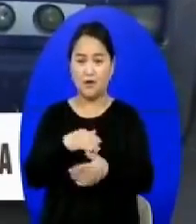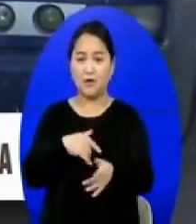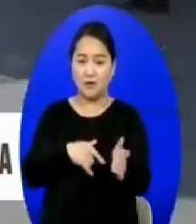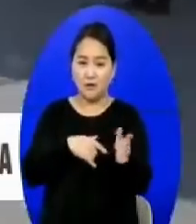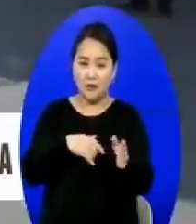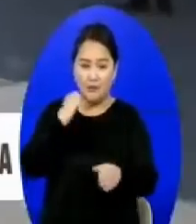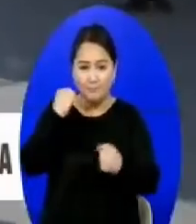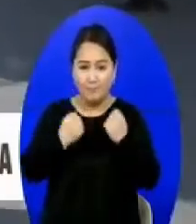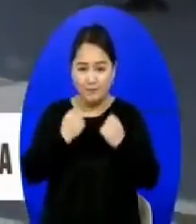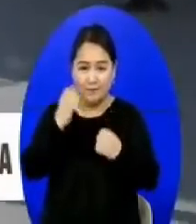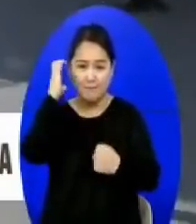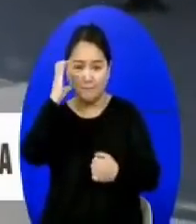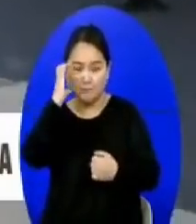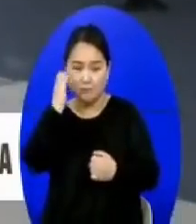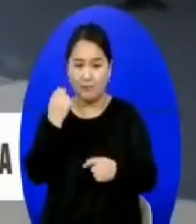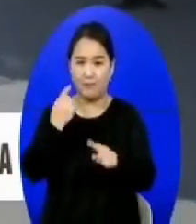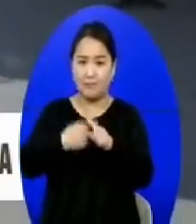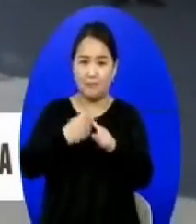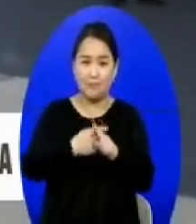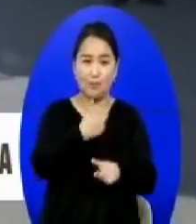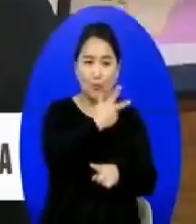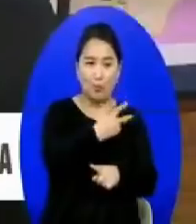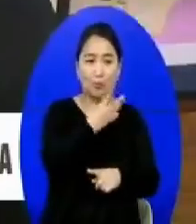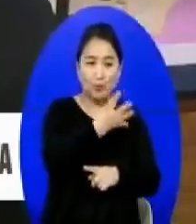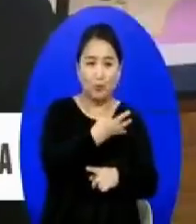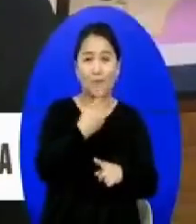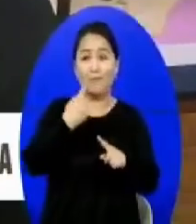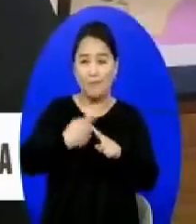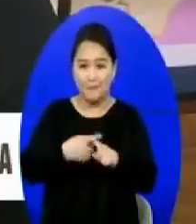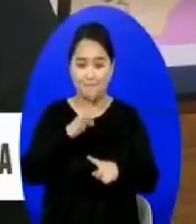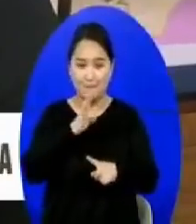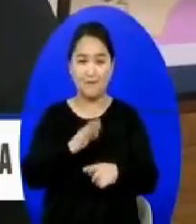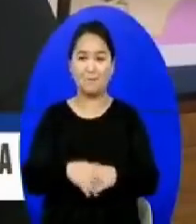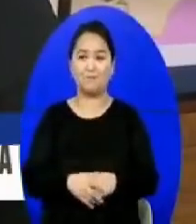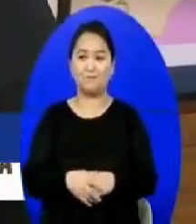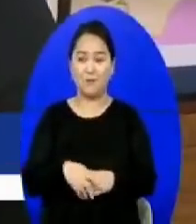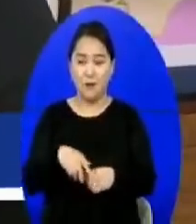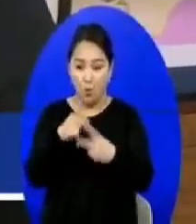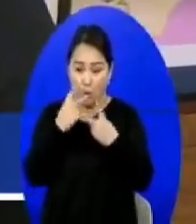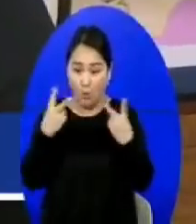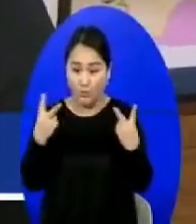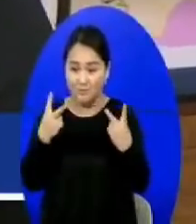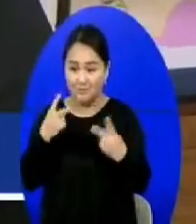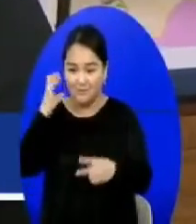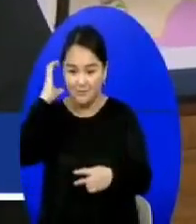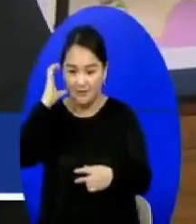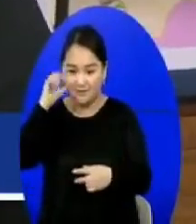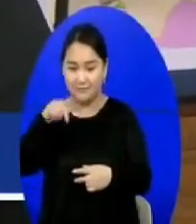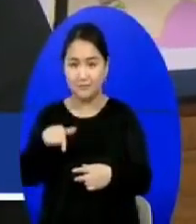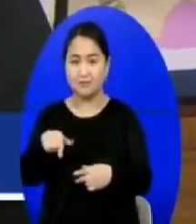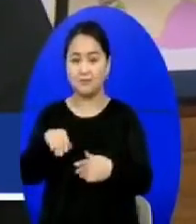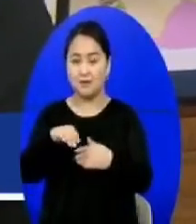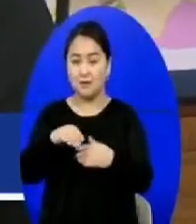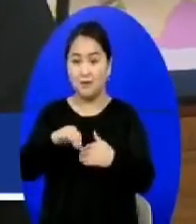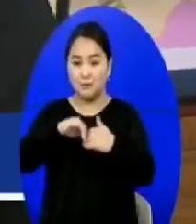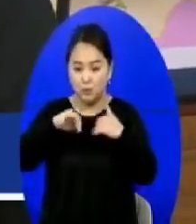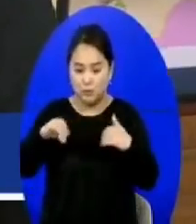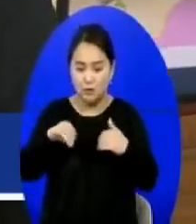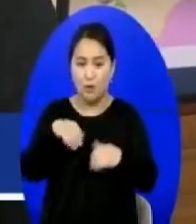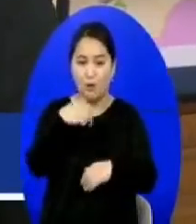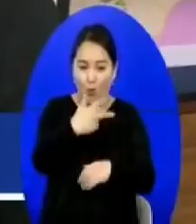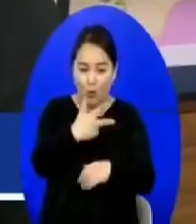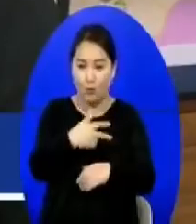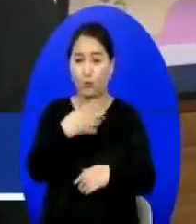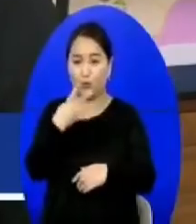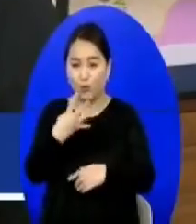чиглэл тус бүрд 3-аас 4-ийг нэмсэн байна. Үндсэн тээврийн хэрэгслээс гадна 3-аас 4-ийн тээврийн хэрэгслийг банк нэмэлтээр төлүүлсэн